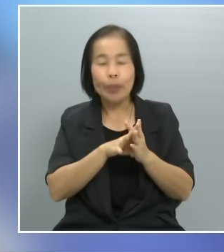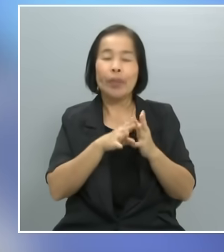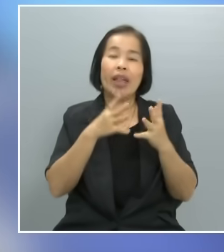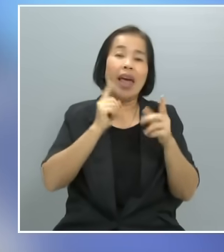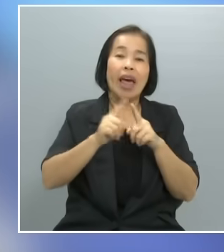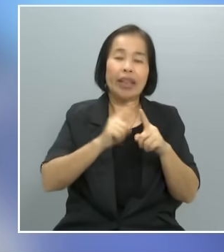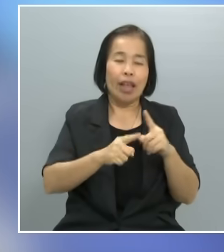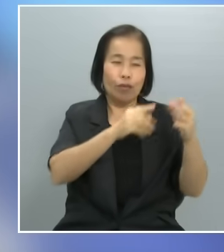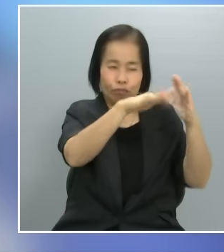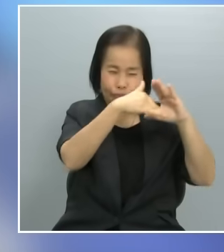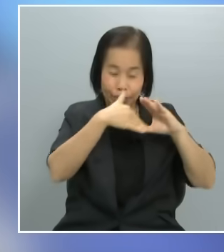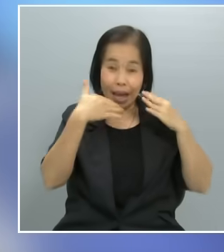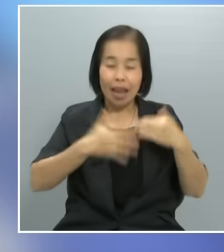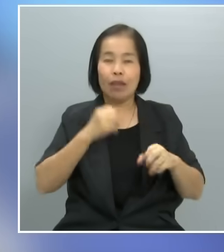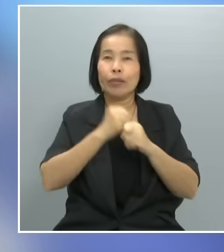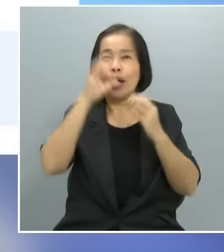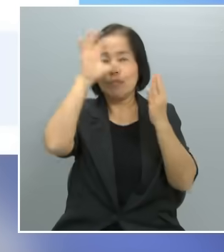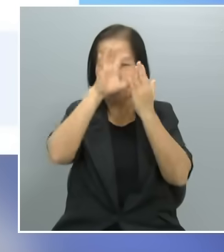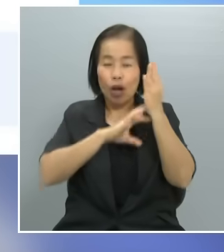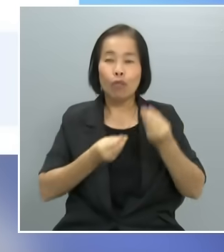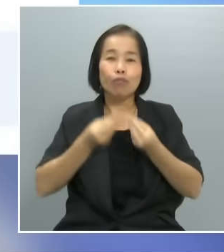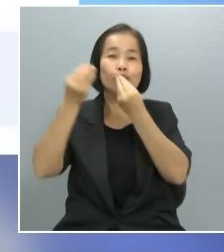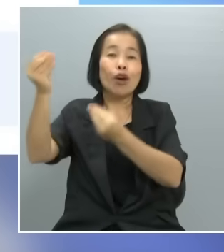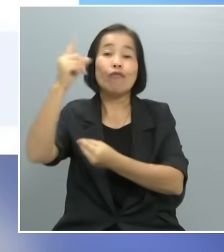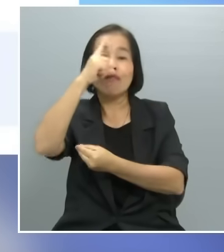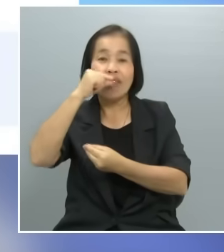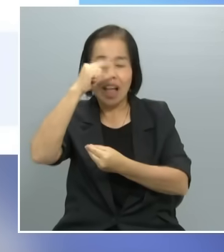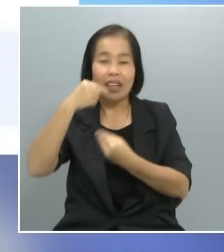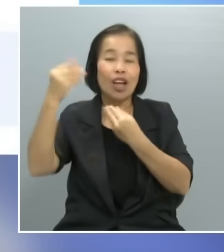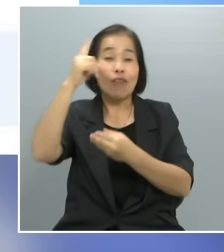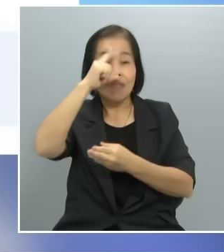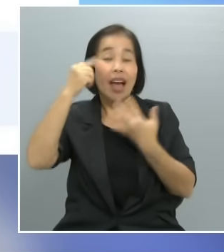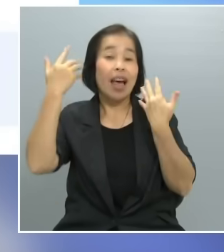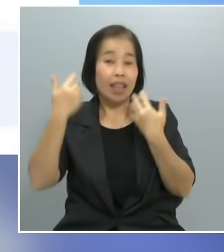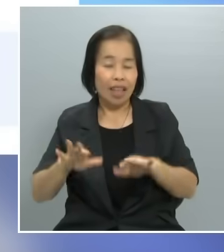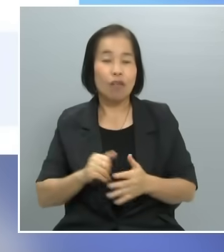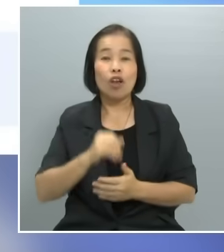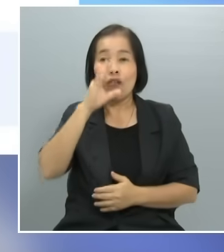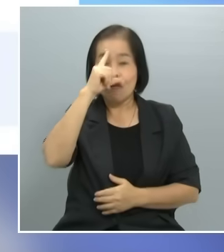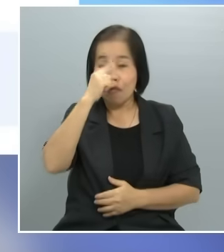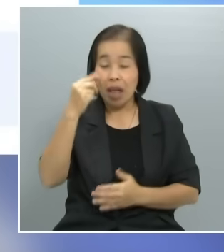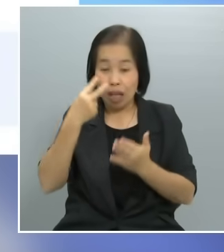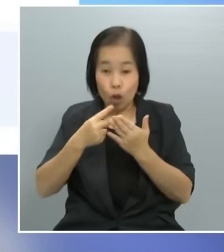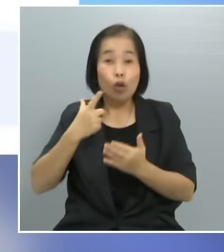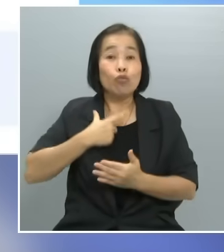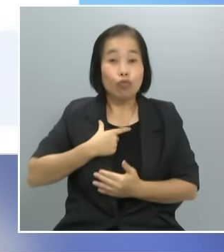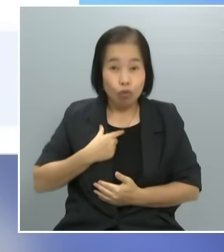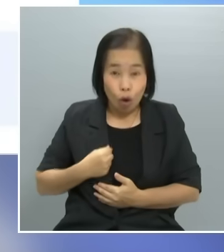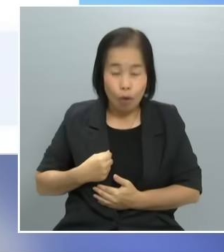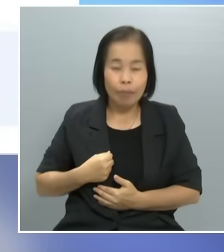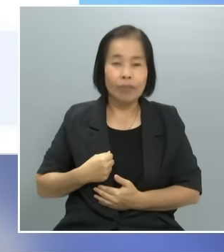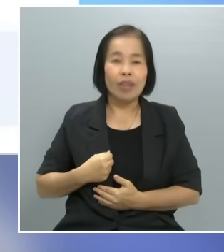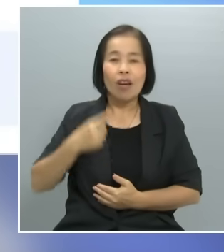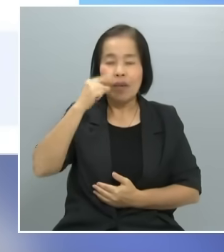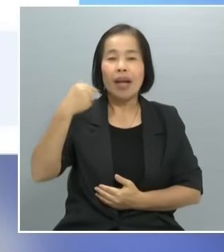ให้ส่งมาแล้วก็ทำเป็นโปรไฟล์แล้วบอกเดี๋ยวจะส่งให้ฝรั่ง ค่ะ หลังจากนั้นส่งให้ฝรั่งเสร็จปุ๊บพอฝรั่งเขาเห็นปุ๊บแล้วเขาชอบฝรั่งก็